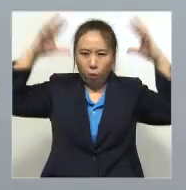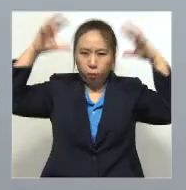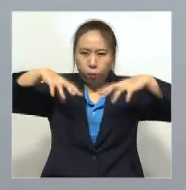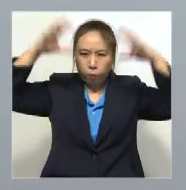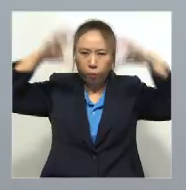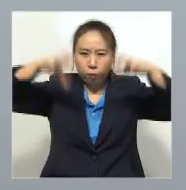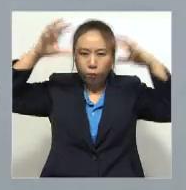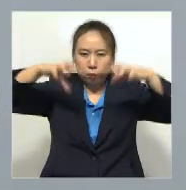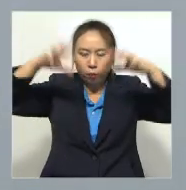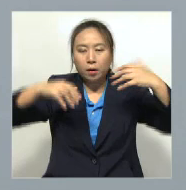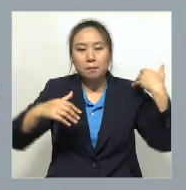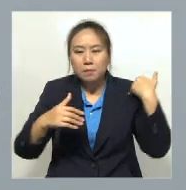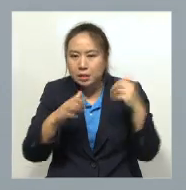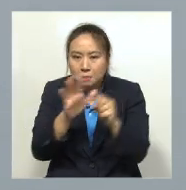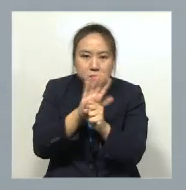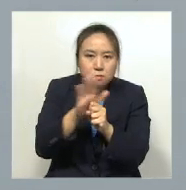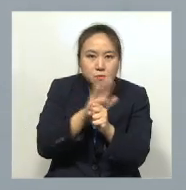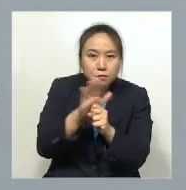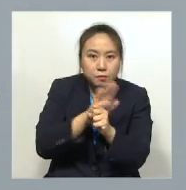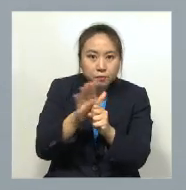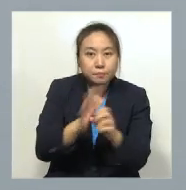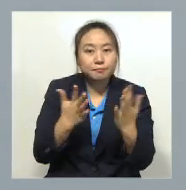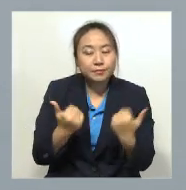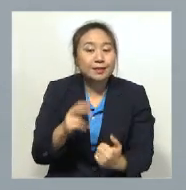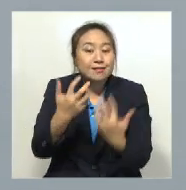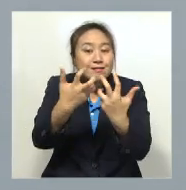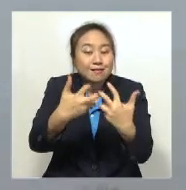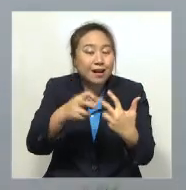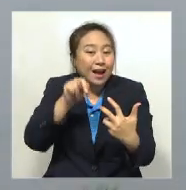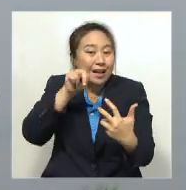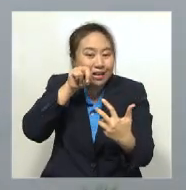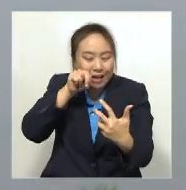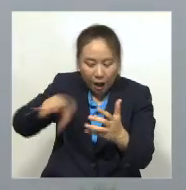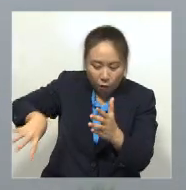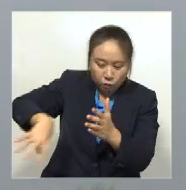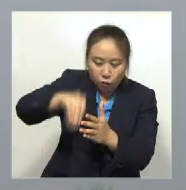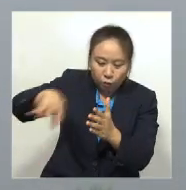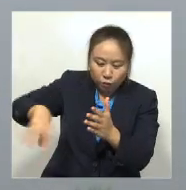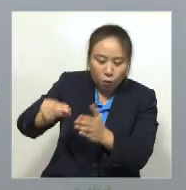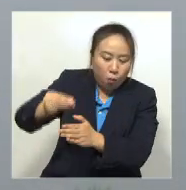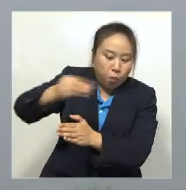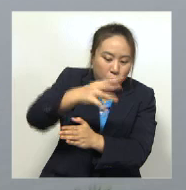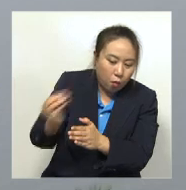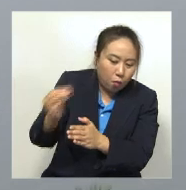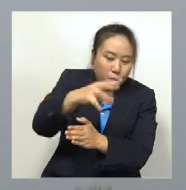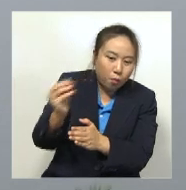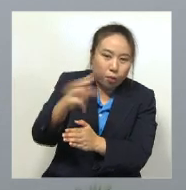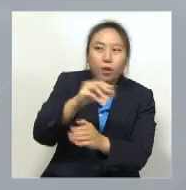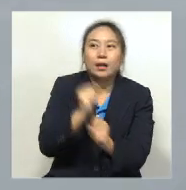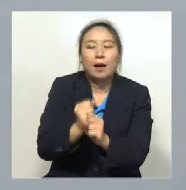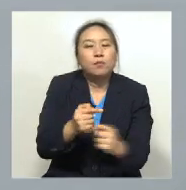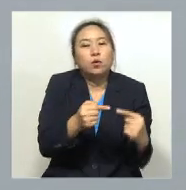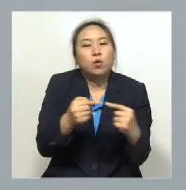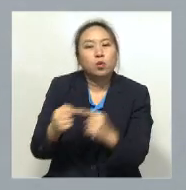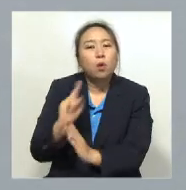างต่อเนื่องแต่ว่ายังอยู่ในเกณฑ์ปานกลางค่ะขณะที่เครื่องสูบน้ำหรือว่าการรักน้ำก็ยังคงดำเนินการสูบน้ำออกต่อเนื่อง